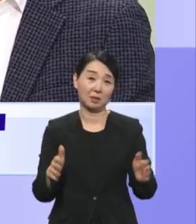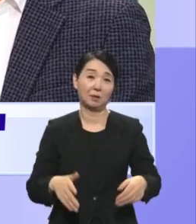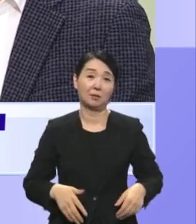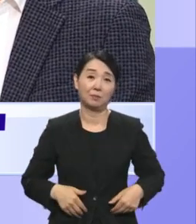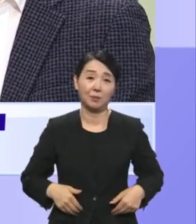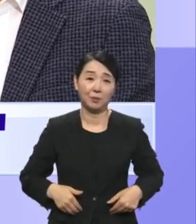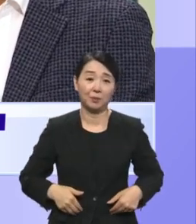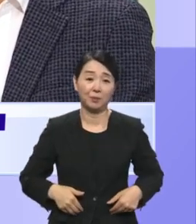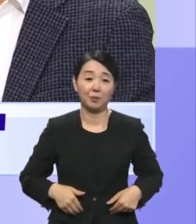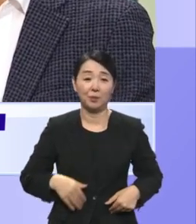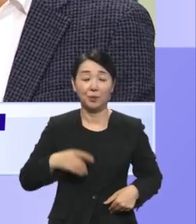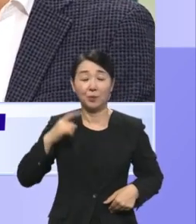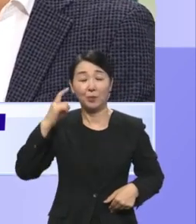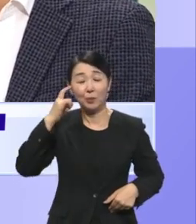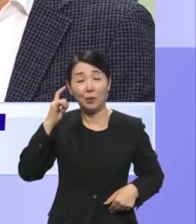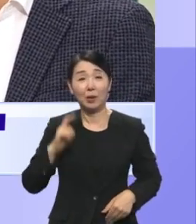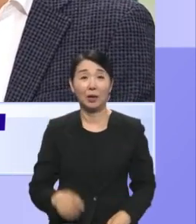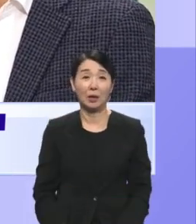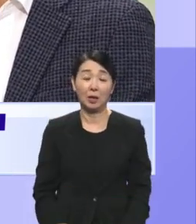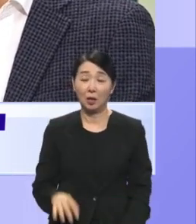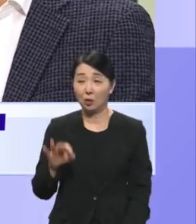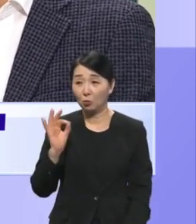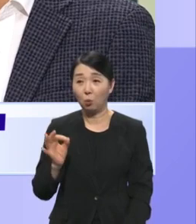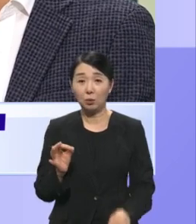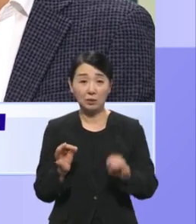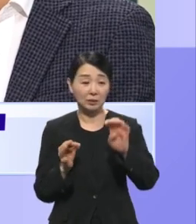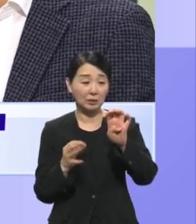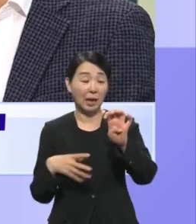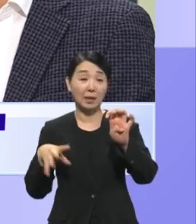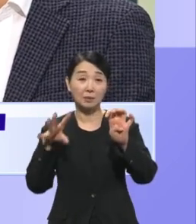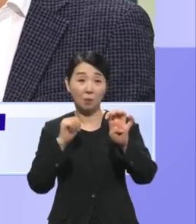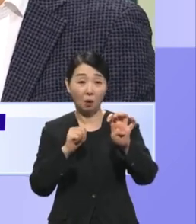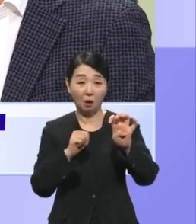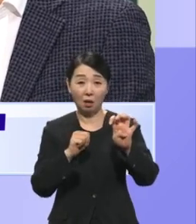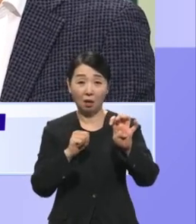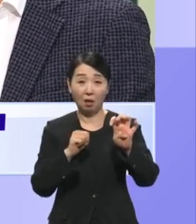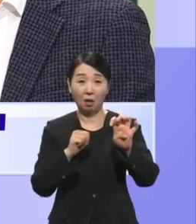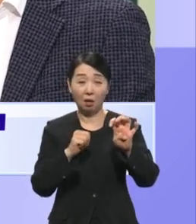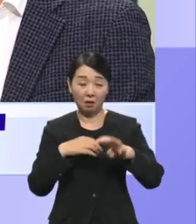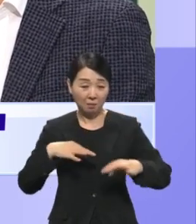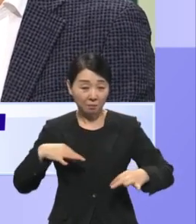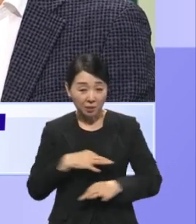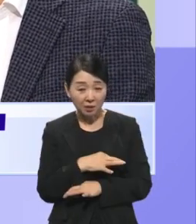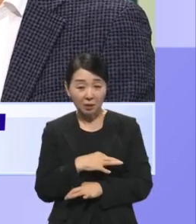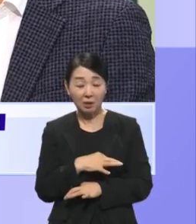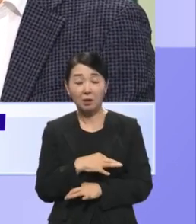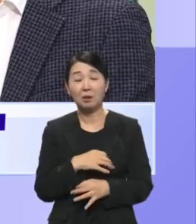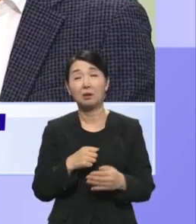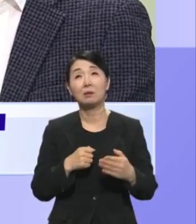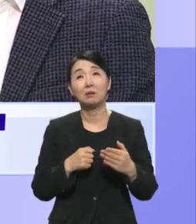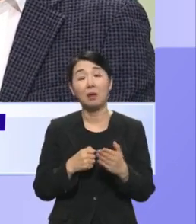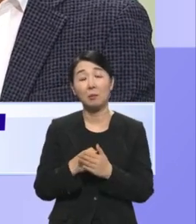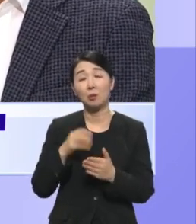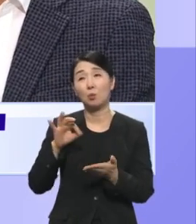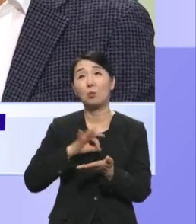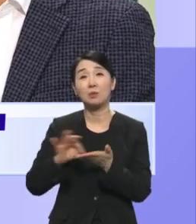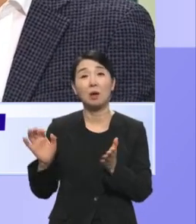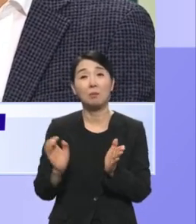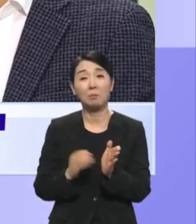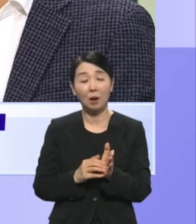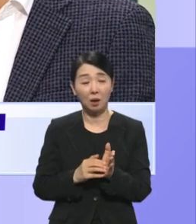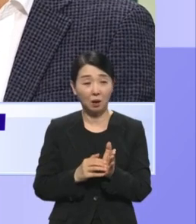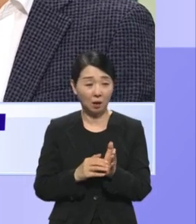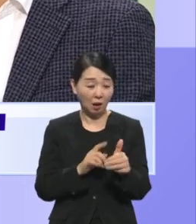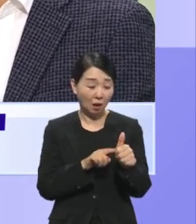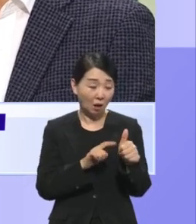말씀드린 대로 피 같은 40억을 자기 때문에 지금 재보궐선거 때문에 쓰는 거잖아요 우리는 억울하니까 죄송하다는